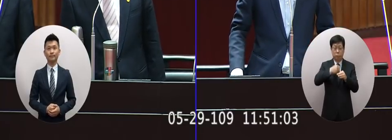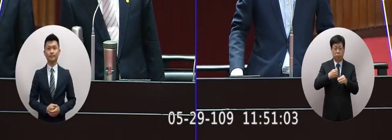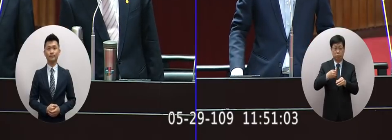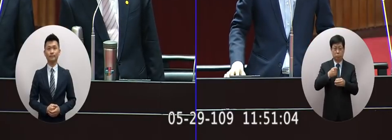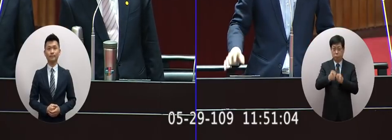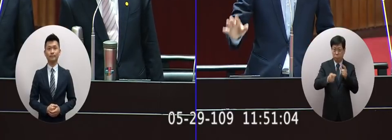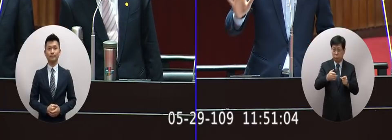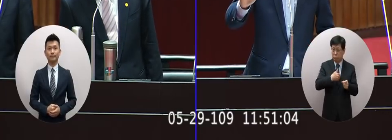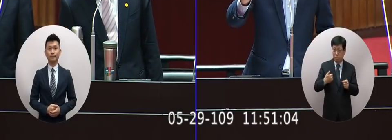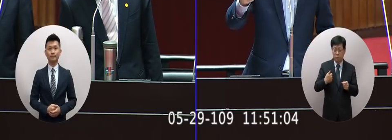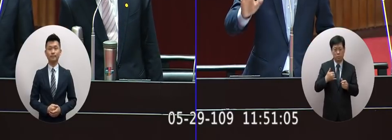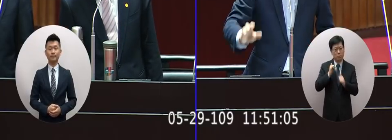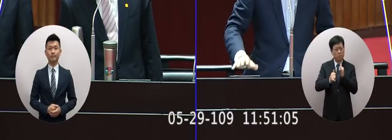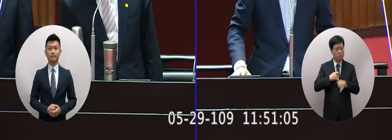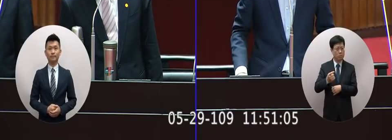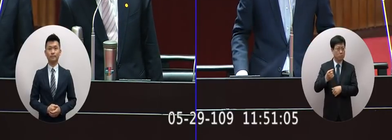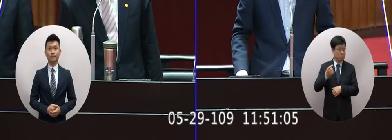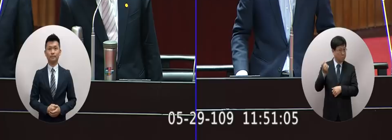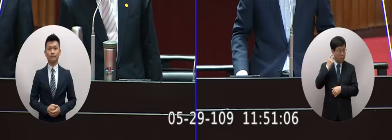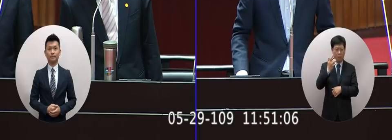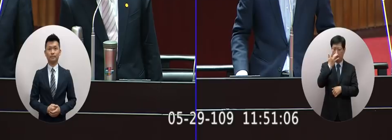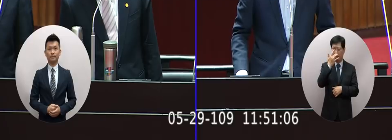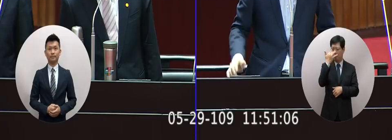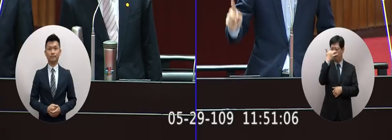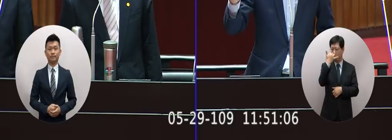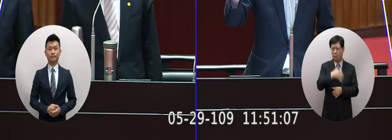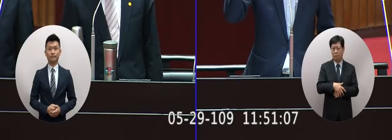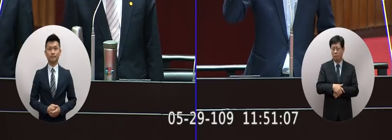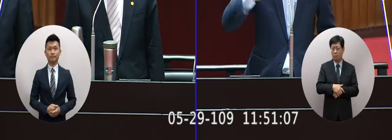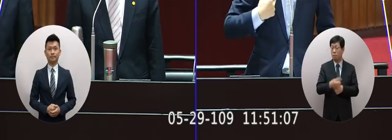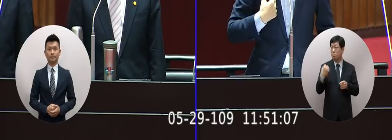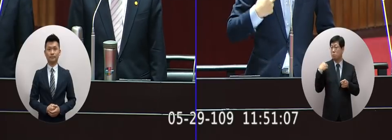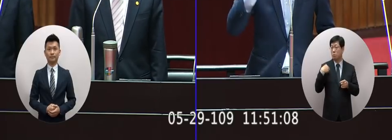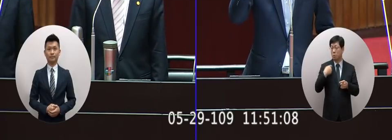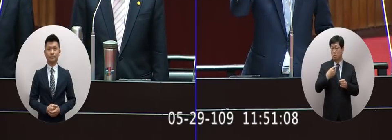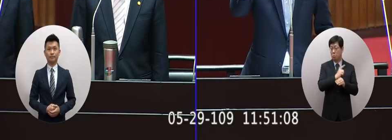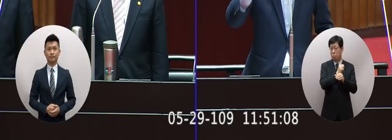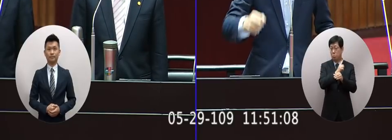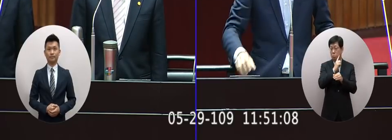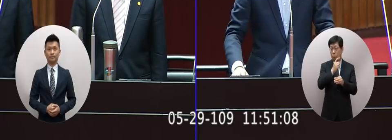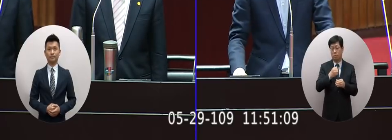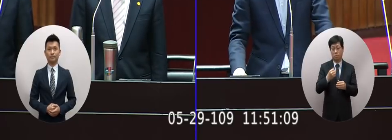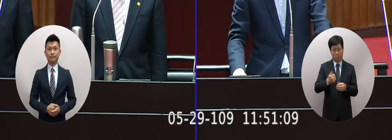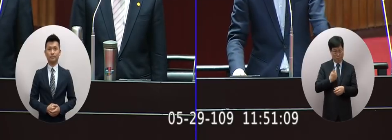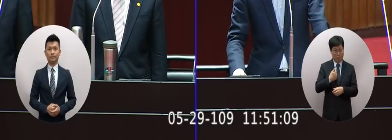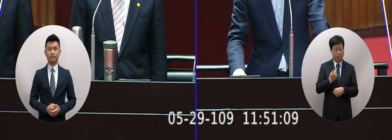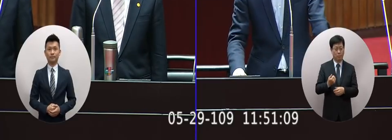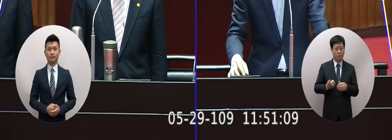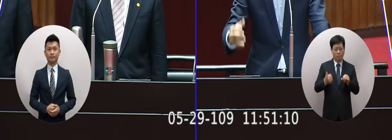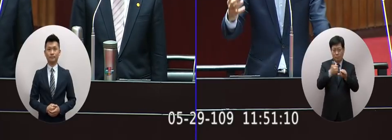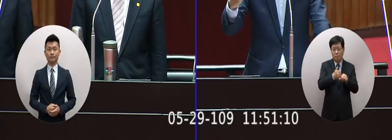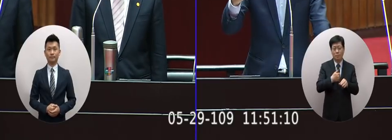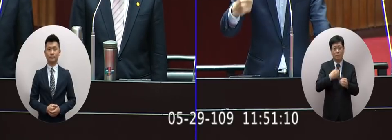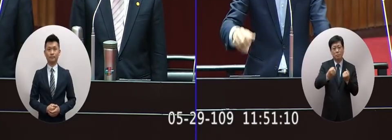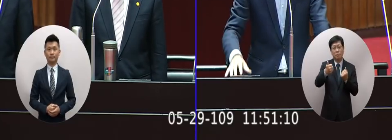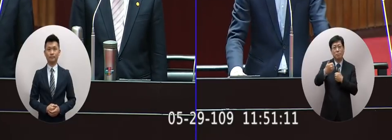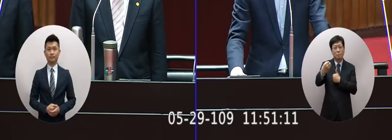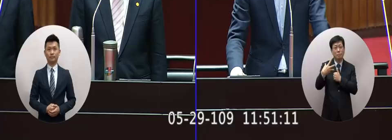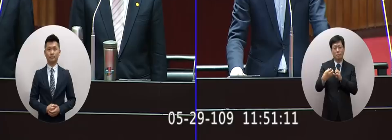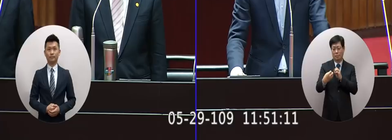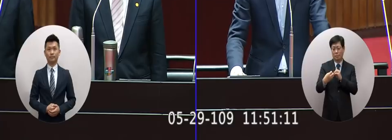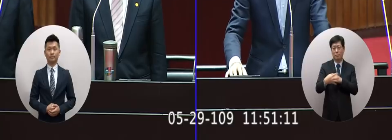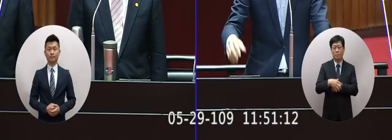果，民众听得。昨天我坐计程车，我跟院长讲，司机就跟我